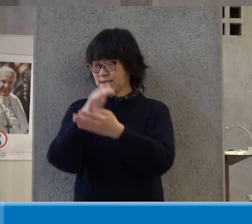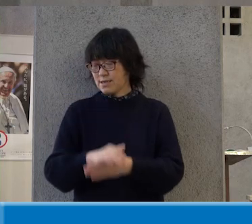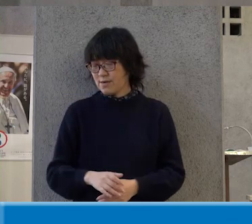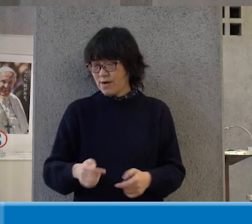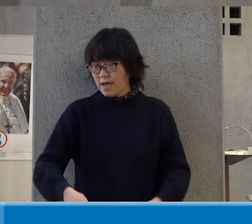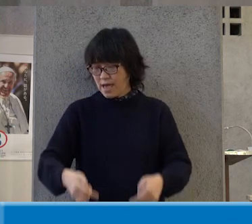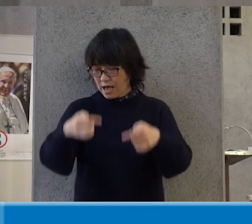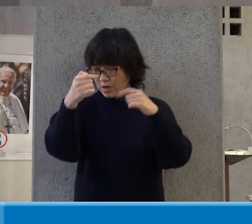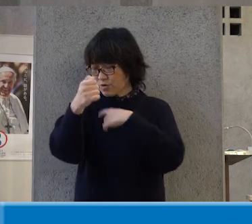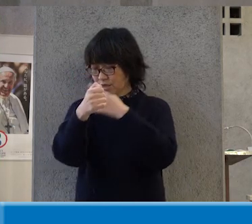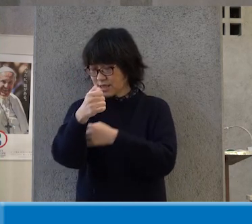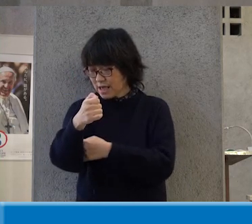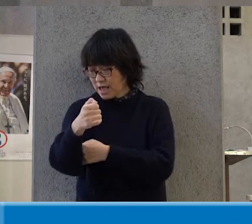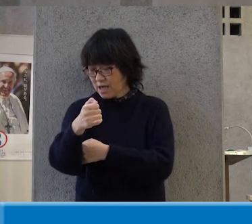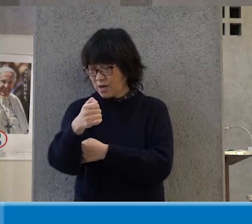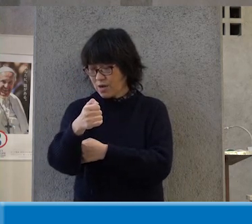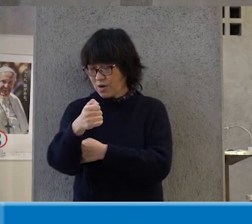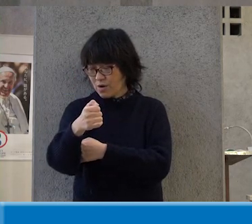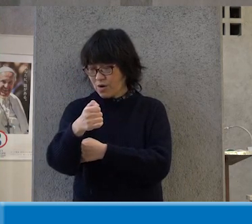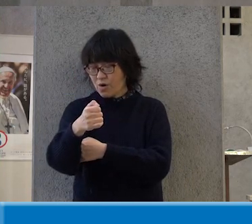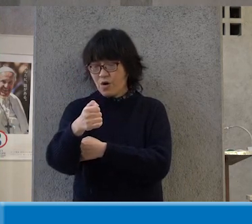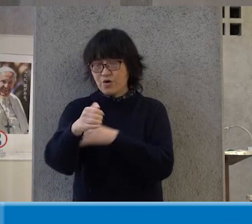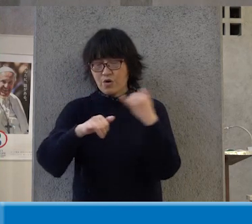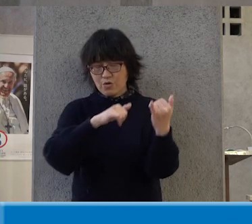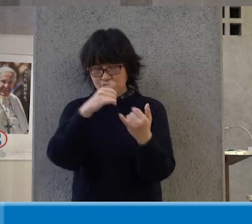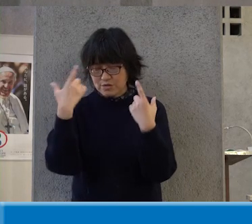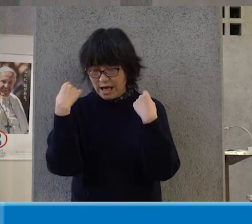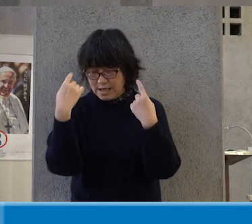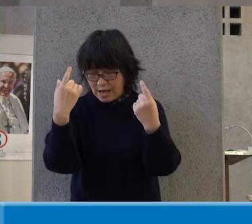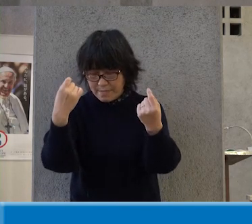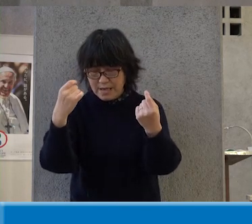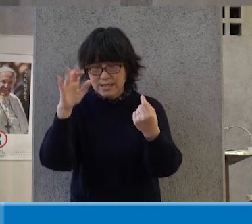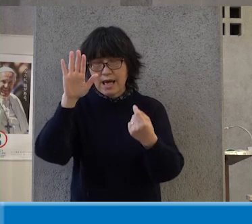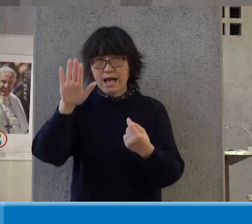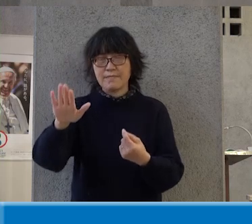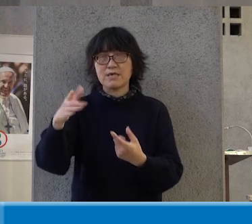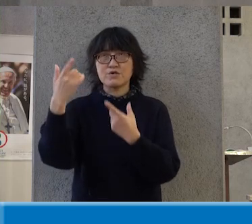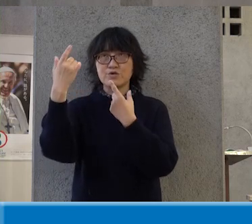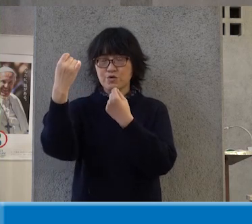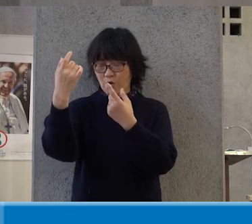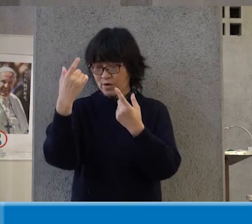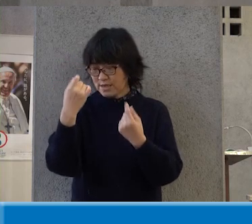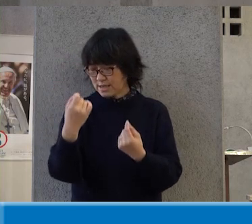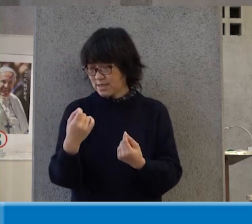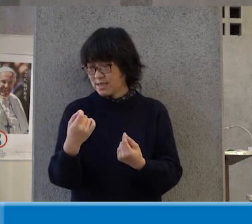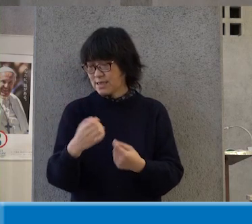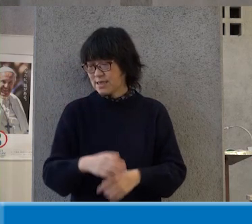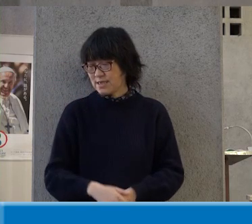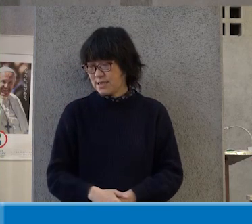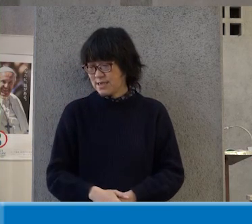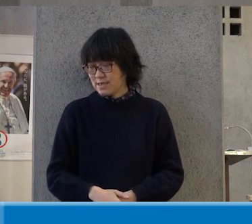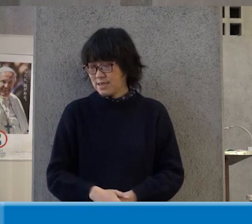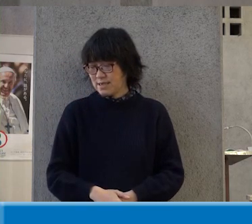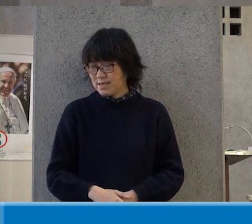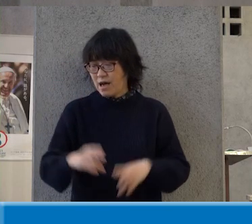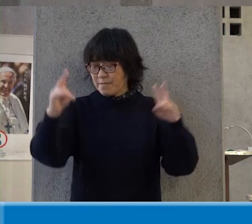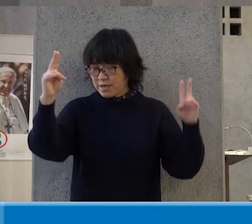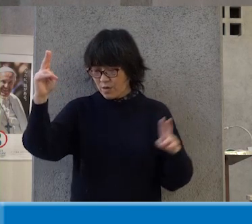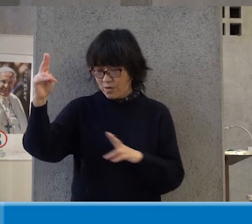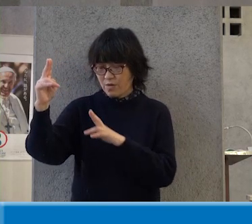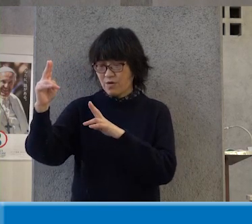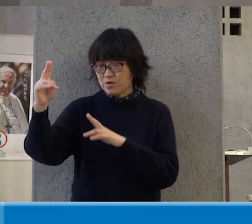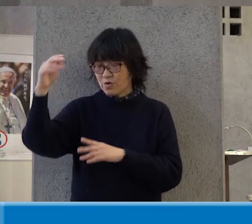栄光と力がいよいよ限りなくありますように。アーメン。見